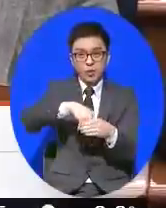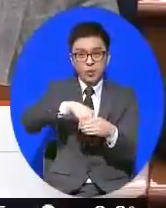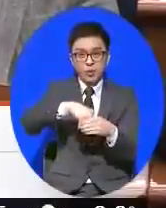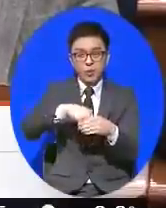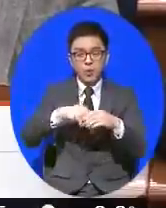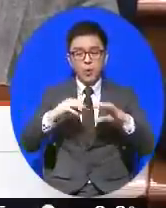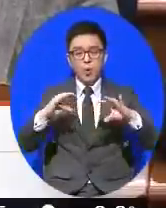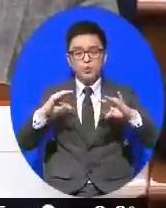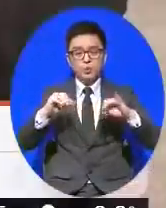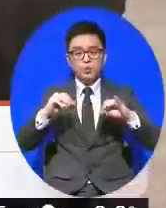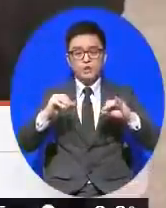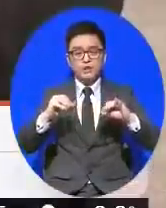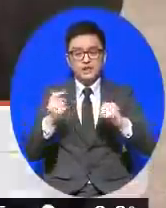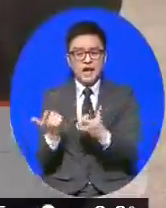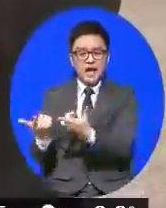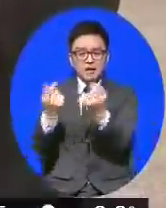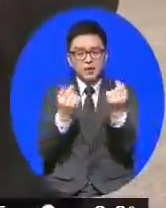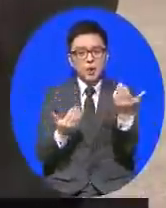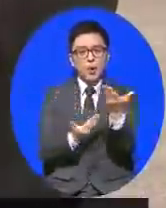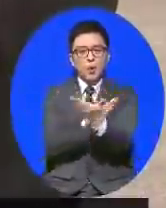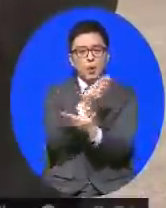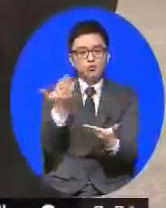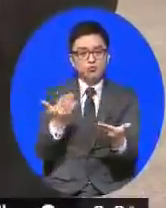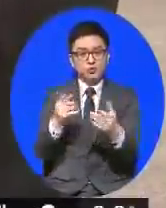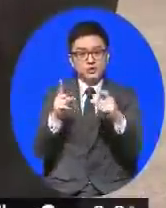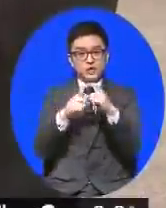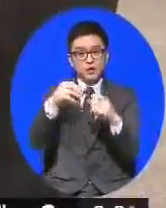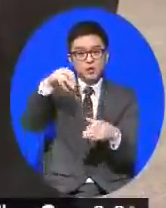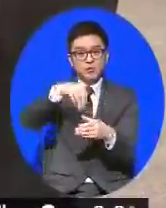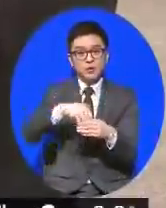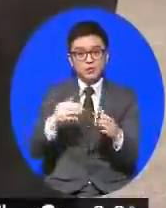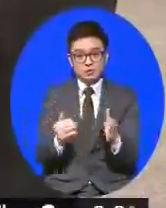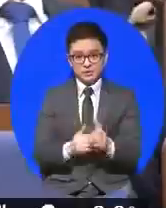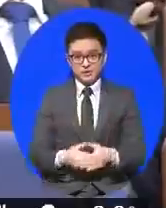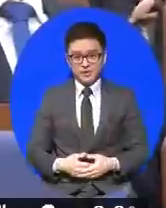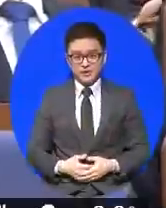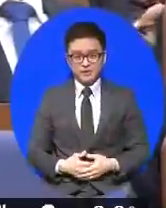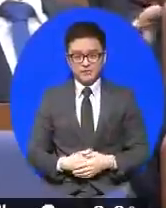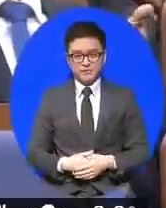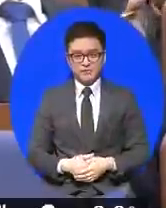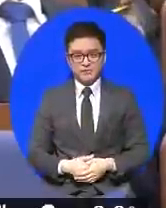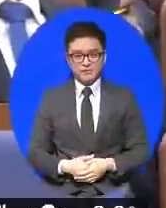사유재산제와 충돌할 수 있다는 우려가 나옵니다. TV조선 윤동빈입니다.